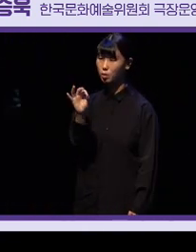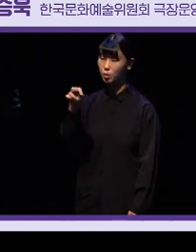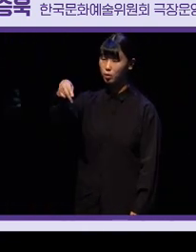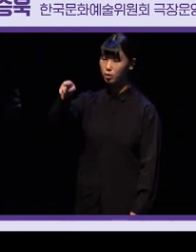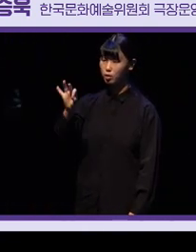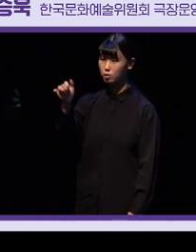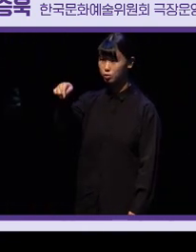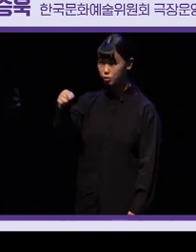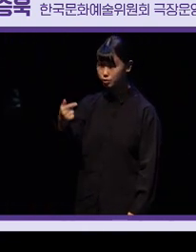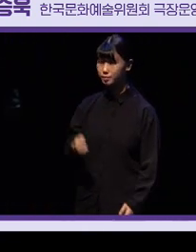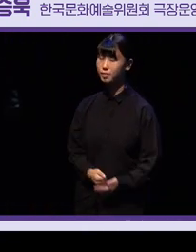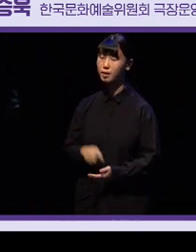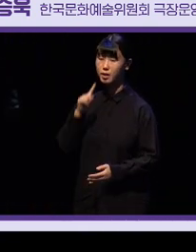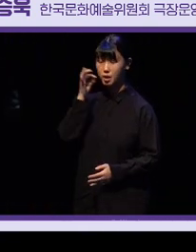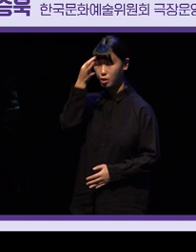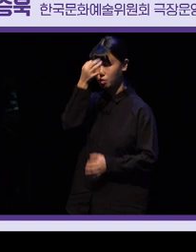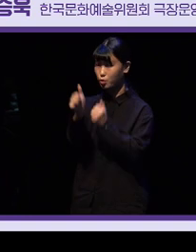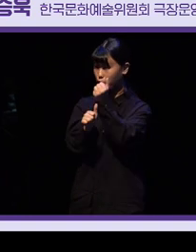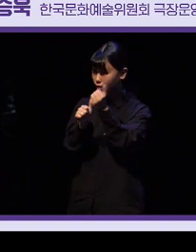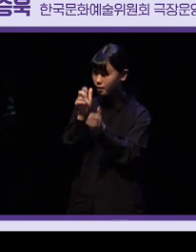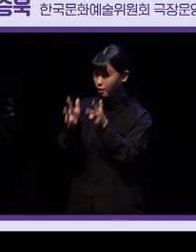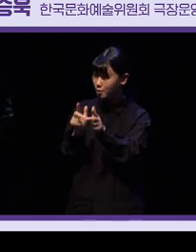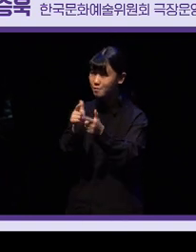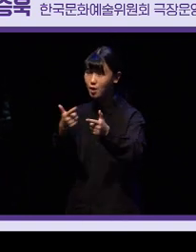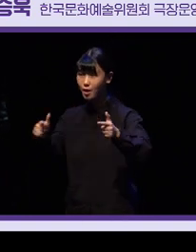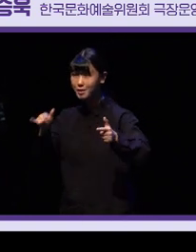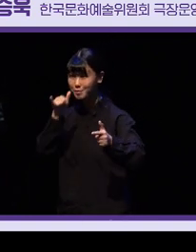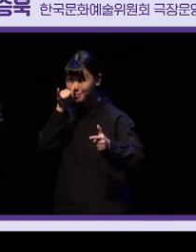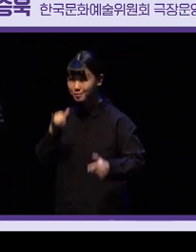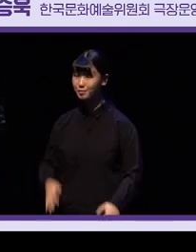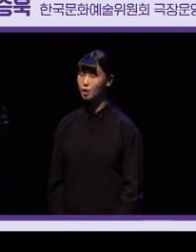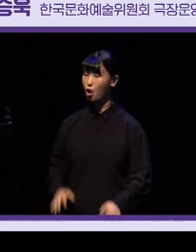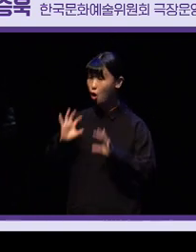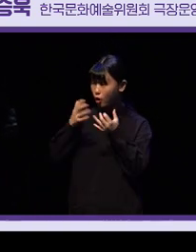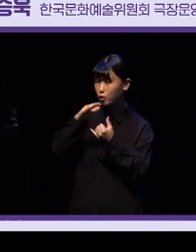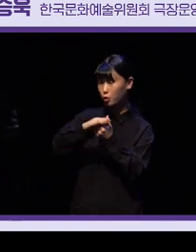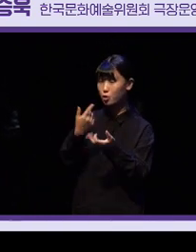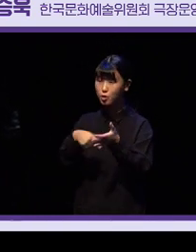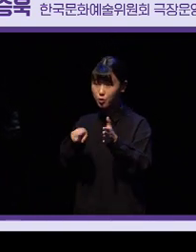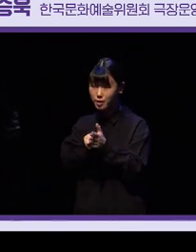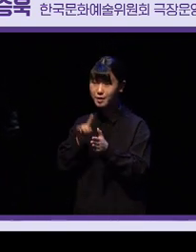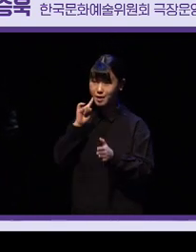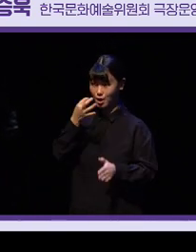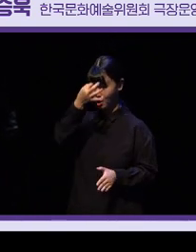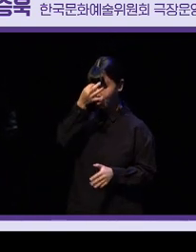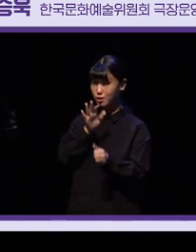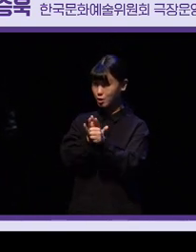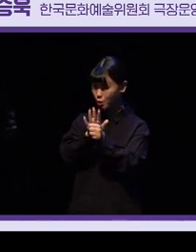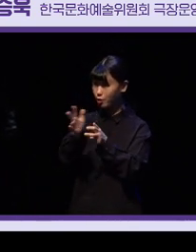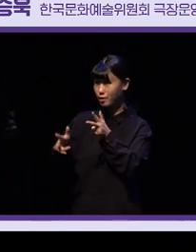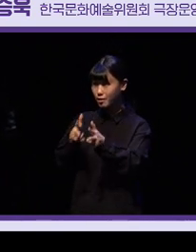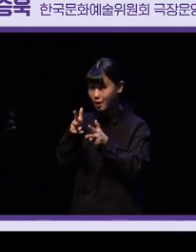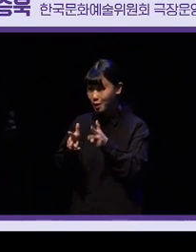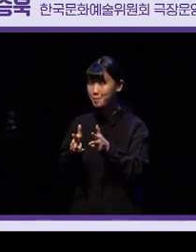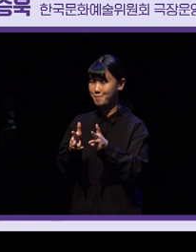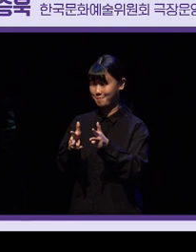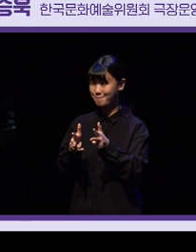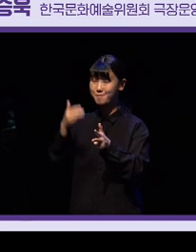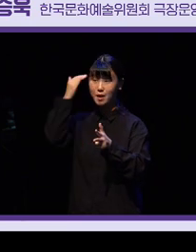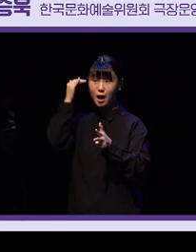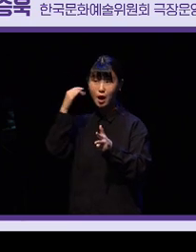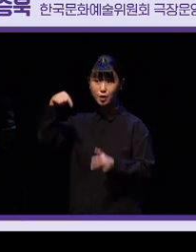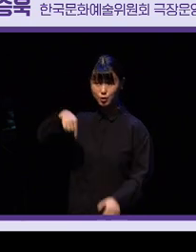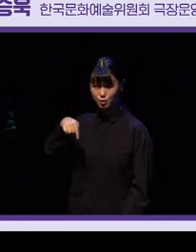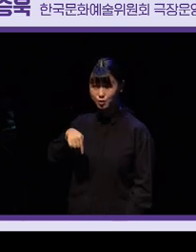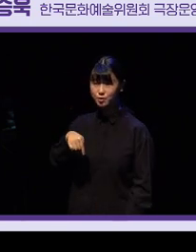예술련의 많은 사업들이 있는데요 어린이 청소년을 위한 예술지원 사업은 우리나라의